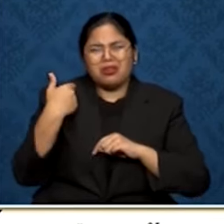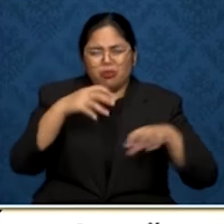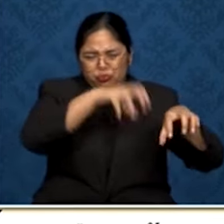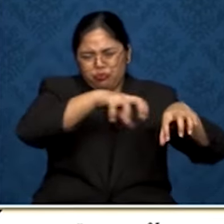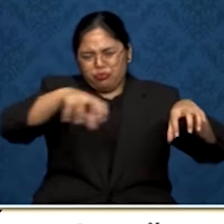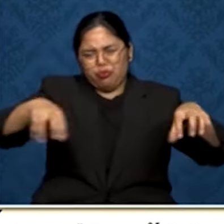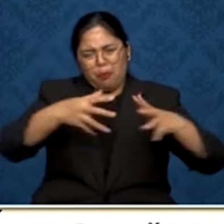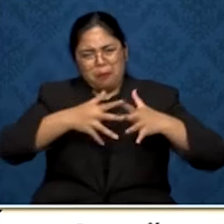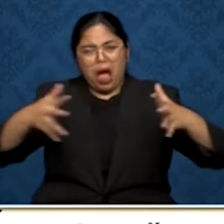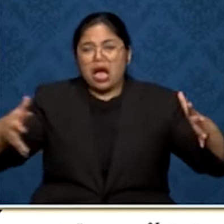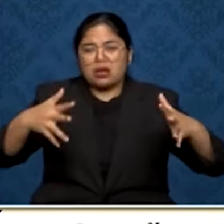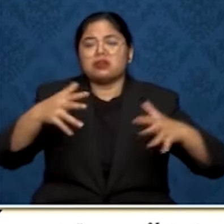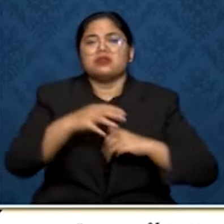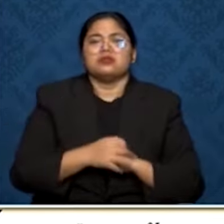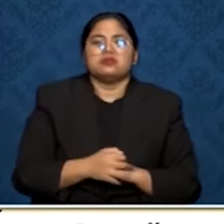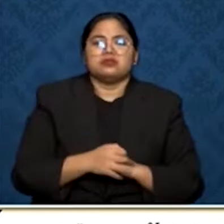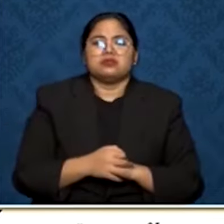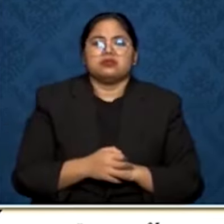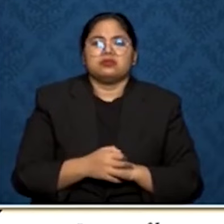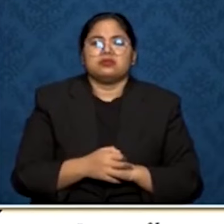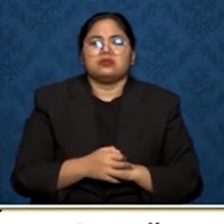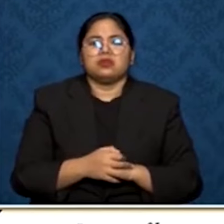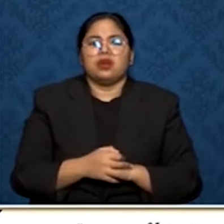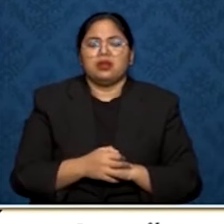รรร